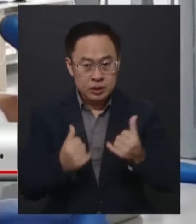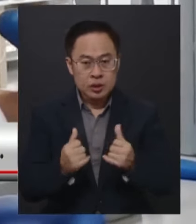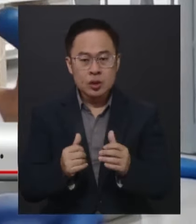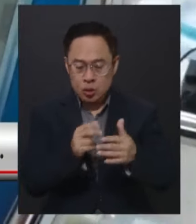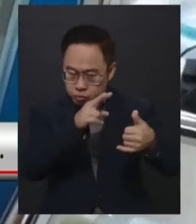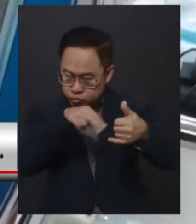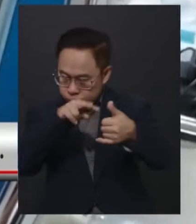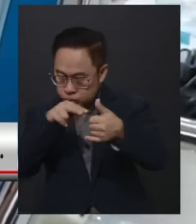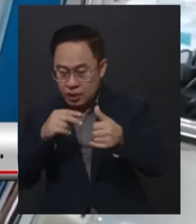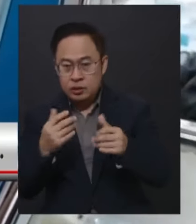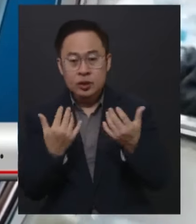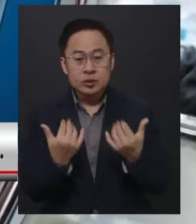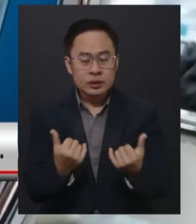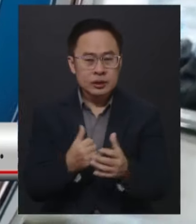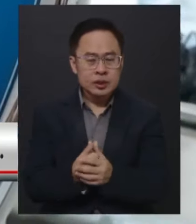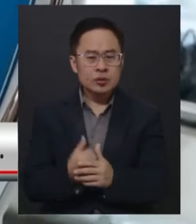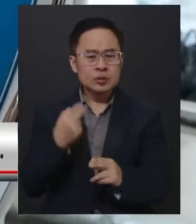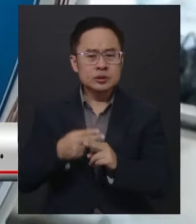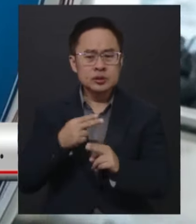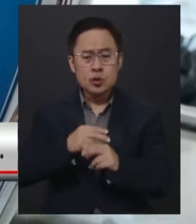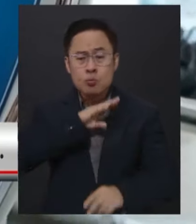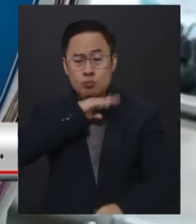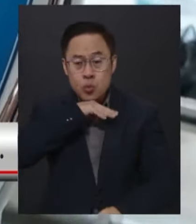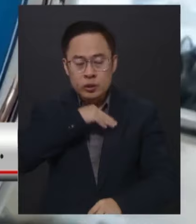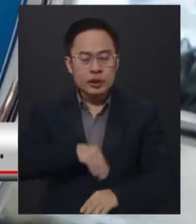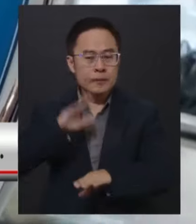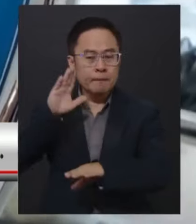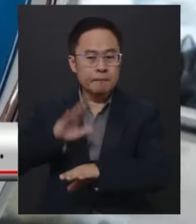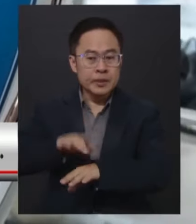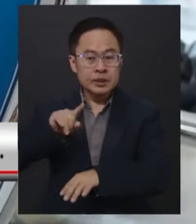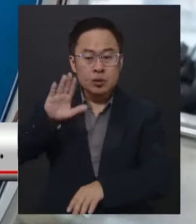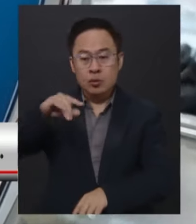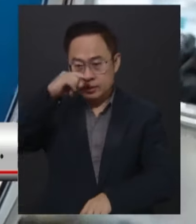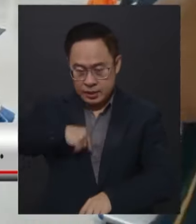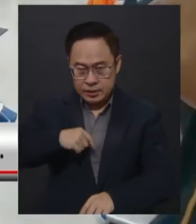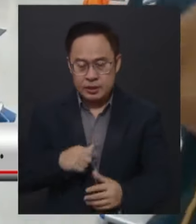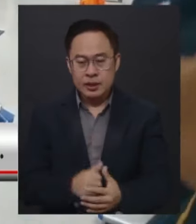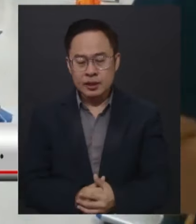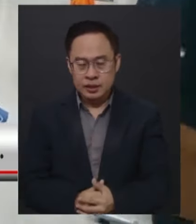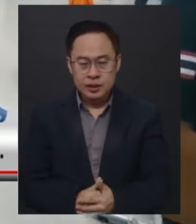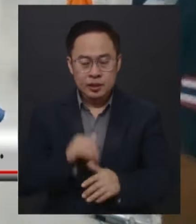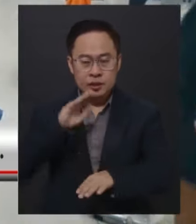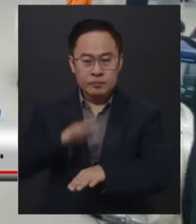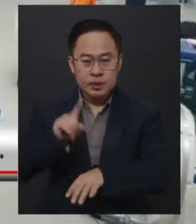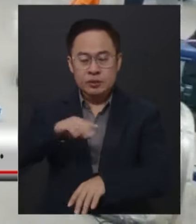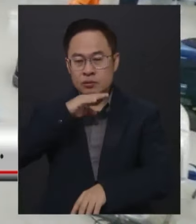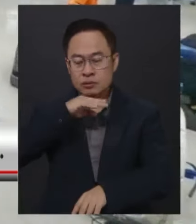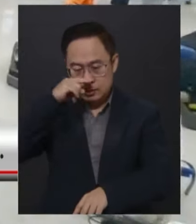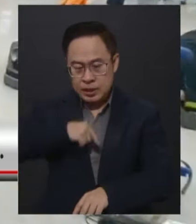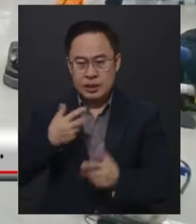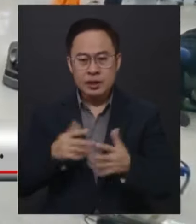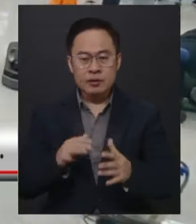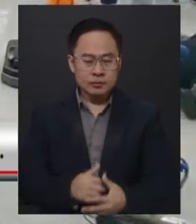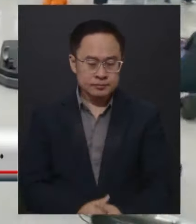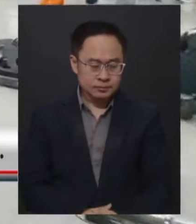นะตอนนี้เนี่ยดีสุดของเราน่าจะเป็นหมูปากน้ำอยู่นะครับอืไม่ต้องไปตามหาต๋อง2องนะฮะตอนนี้เอาคนใหม่เลยใช่